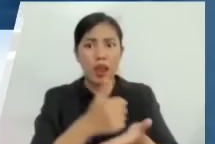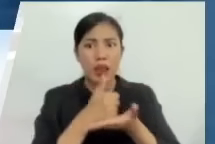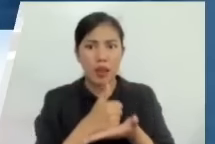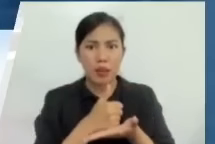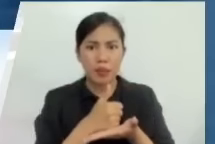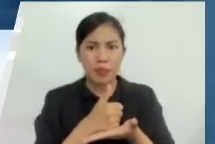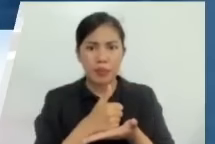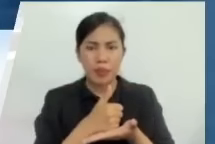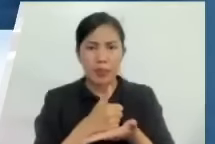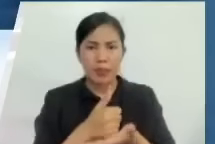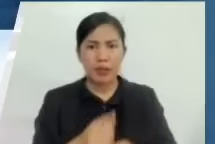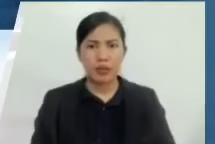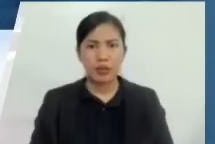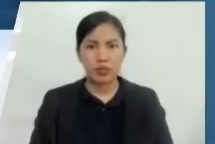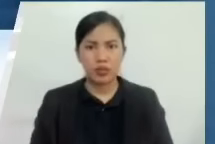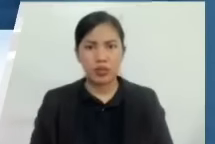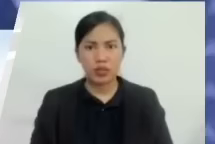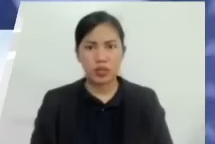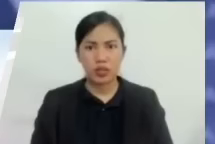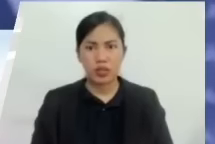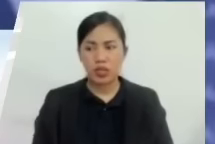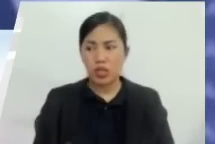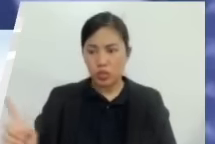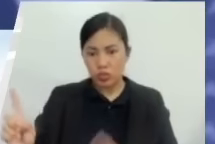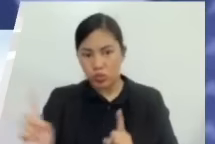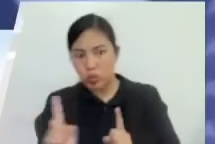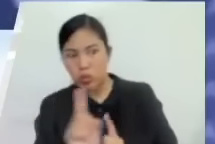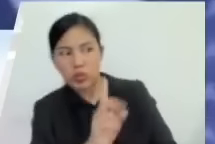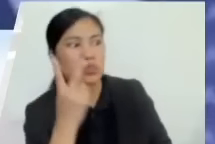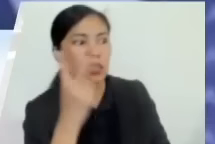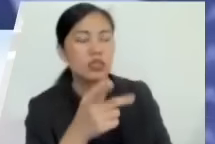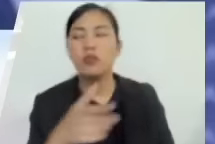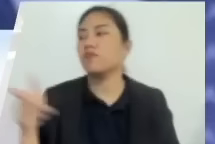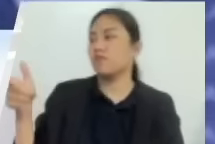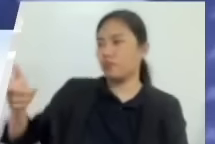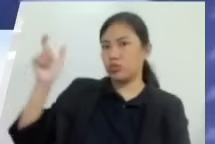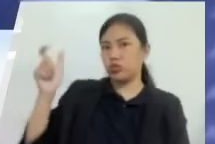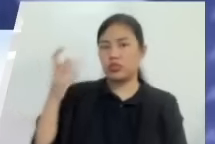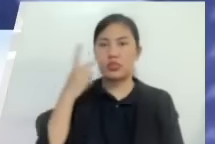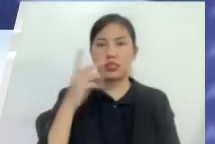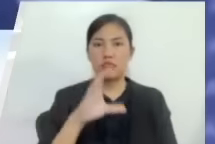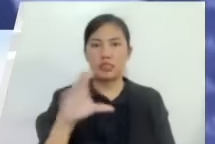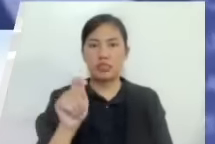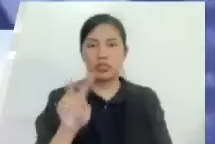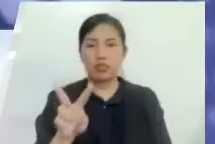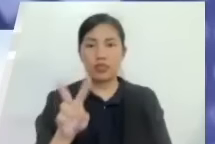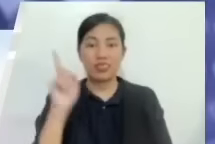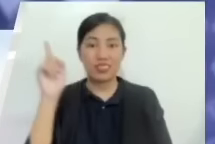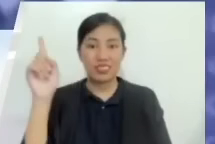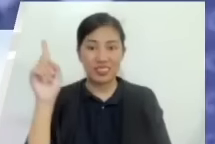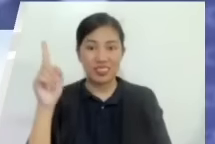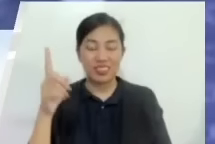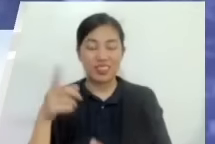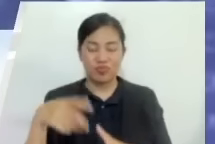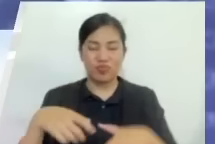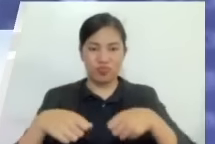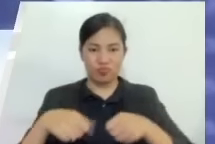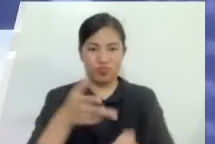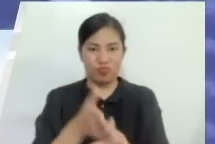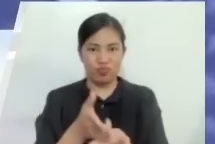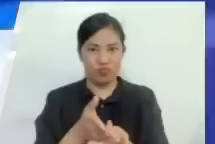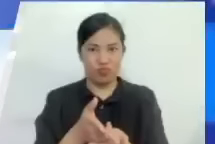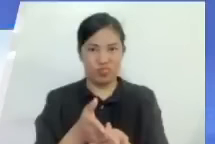itong pangalawang biktima, binaril din. Sa CCTV footage, kita pa ang salarin na nakahinto sa gilid ng kalsada at tila may iniwan